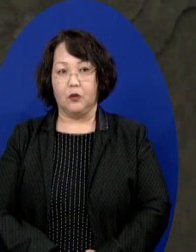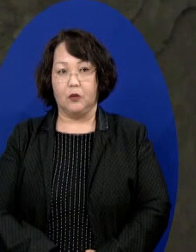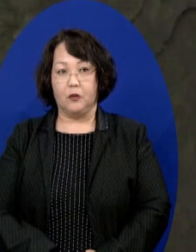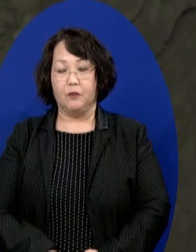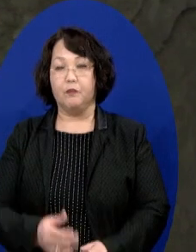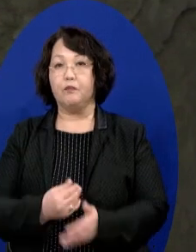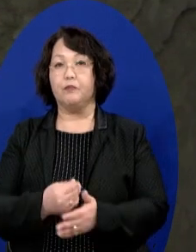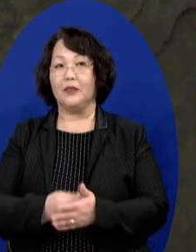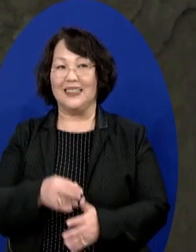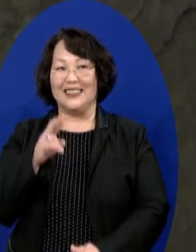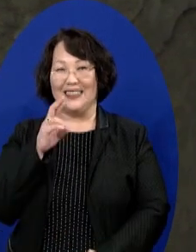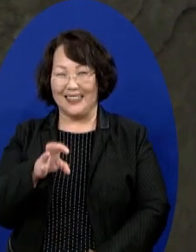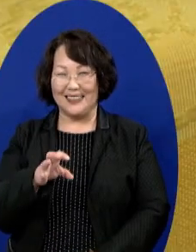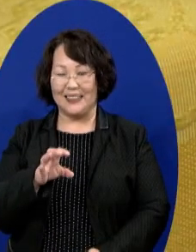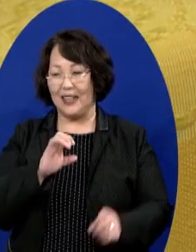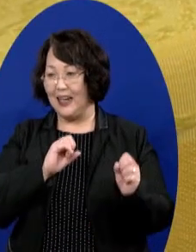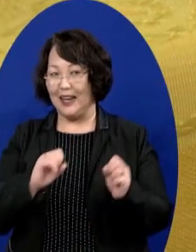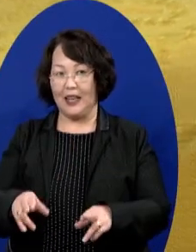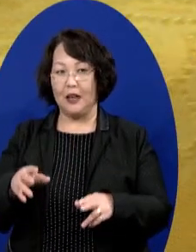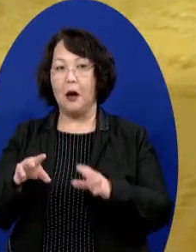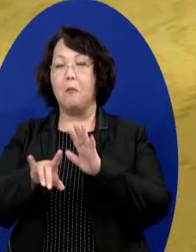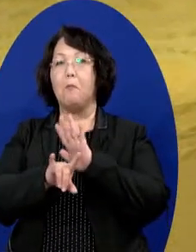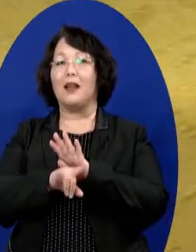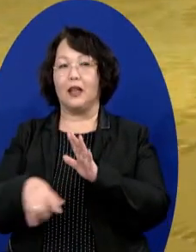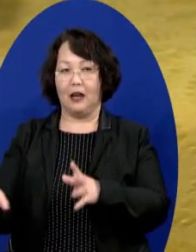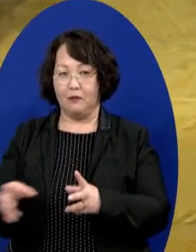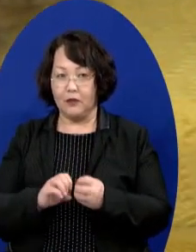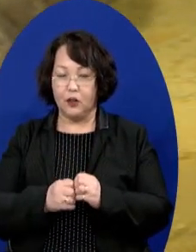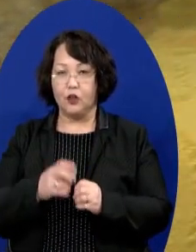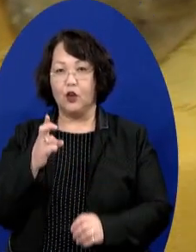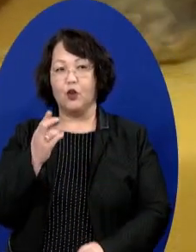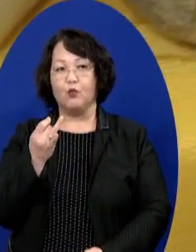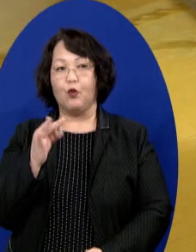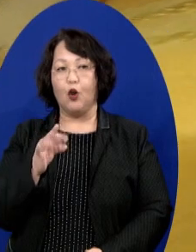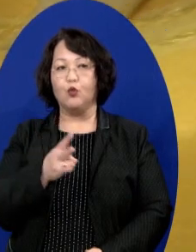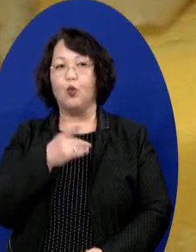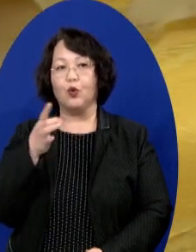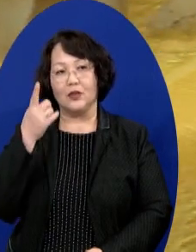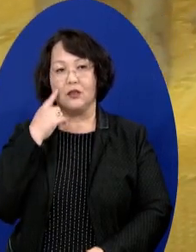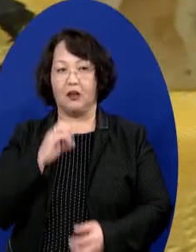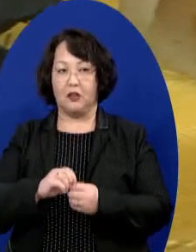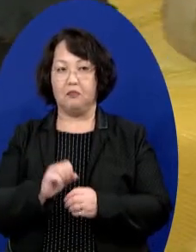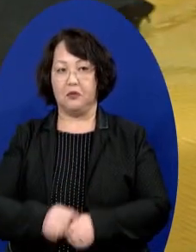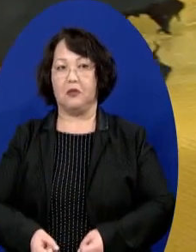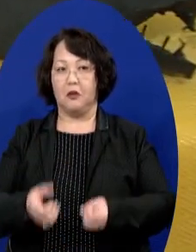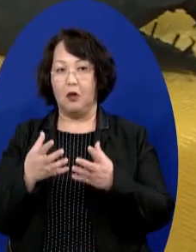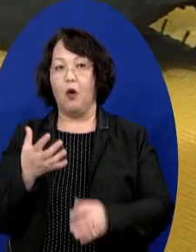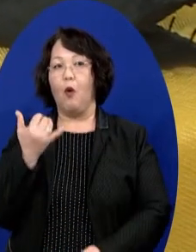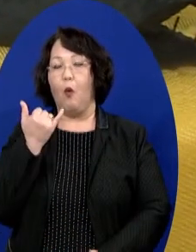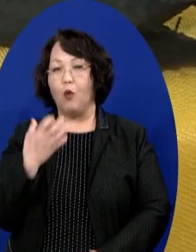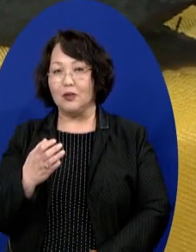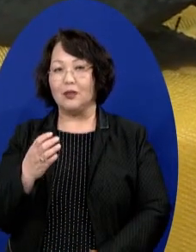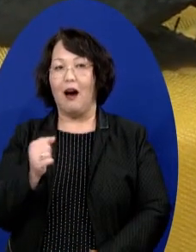Жишээлбэл хаягдл ясыг хүчилтөрөгч хязгаарлагдмал технологиор боловсруулж био нүүрс гарган авчээ. Энэ бүтээгдэхүүн ус агаар